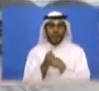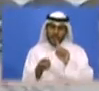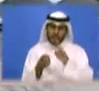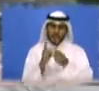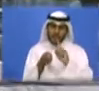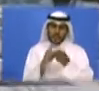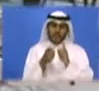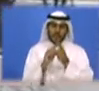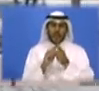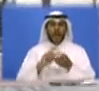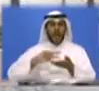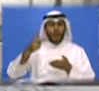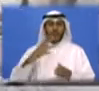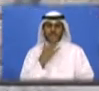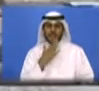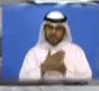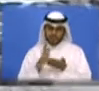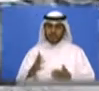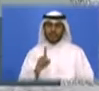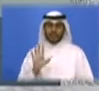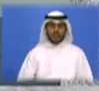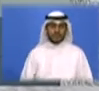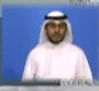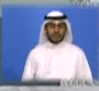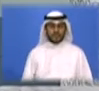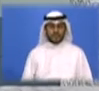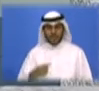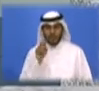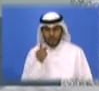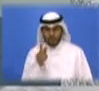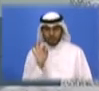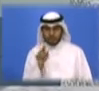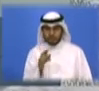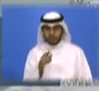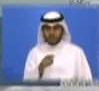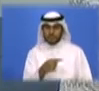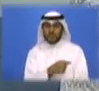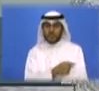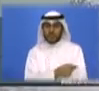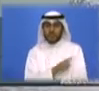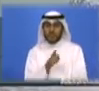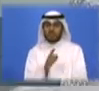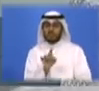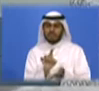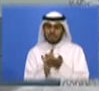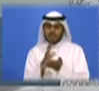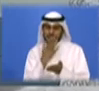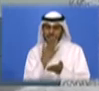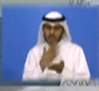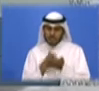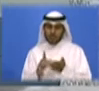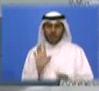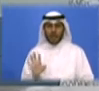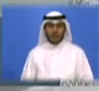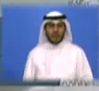مركز الكويت لمكافحة السرطان. من شهر 4، من أول حالة احنا سويناها لحد